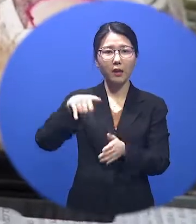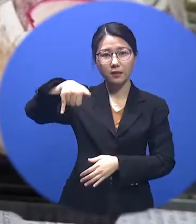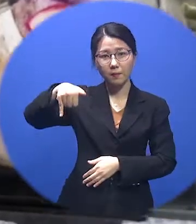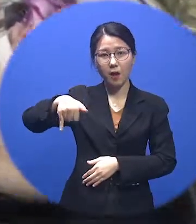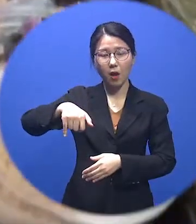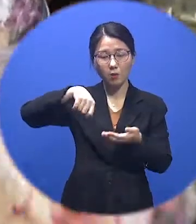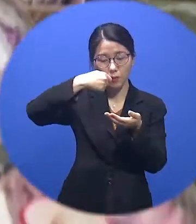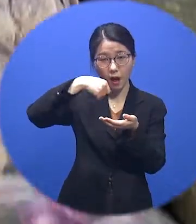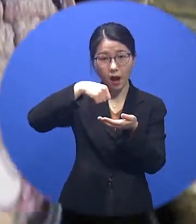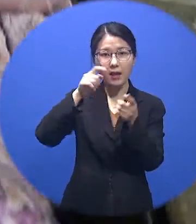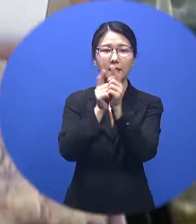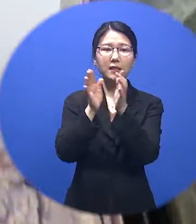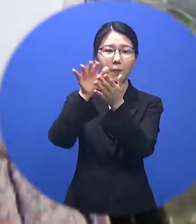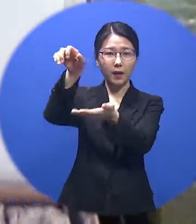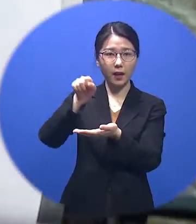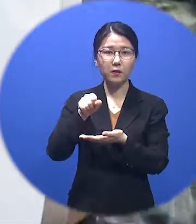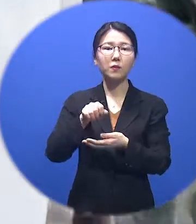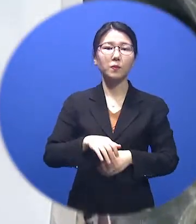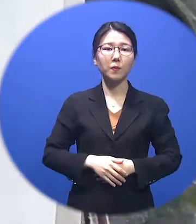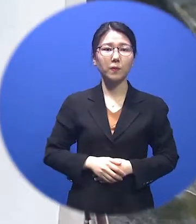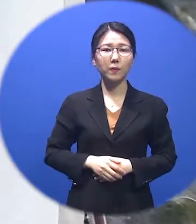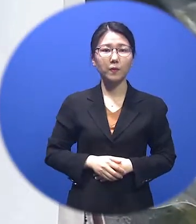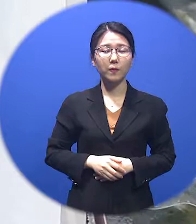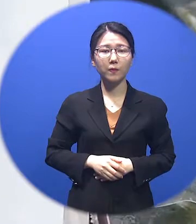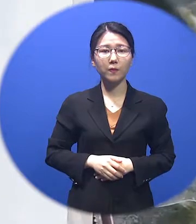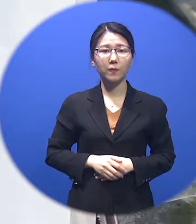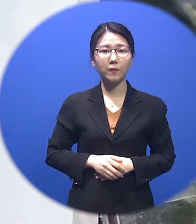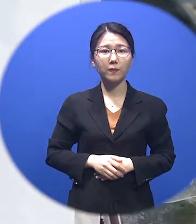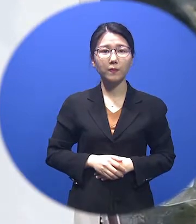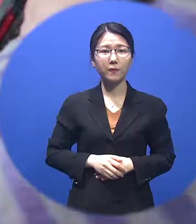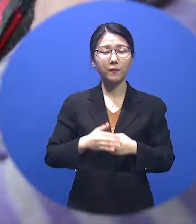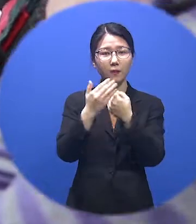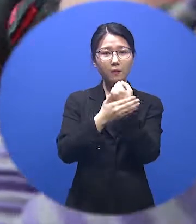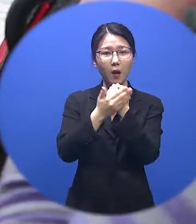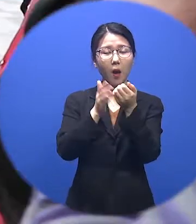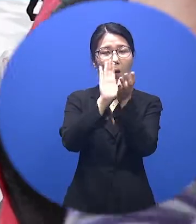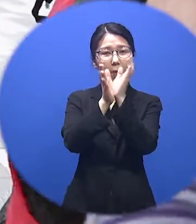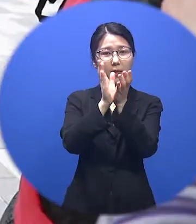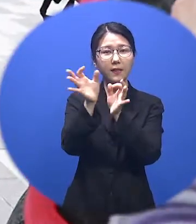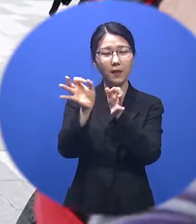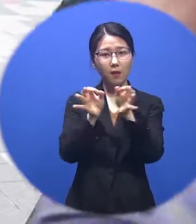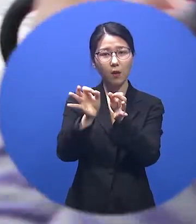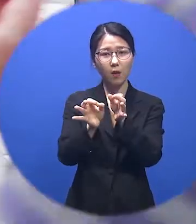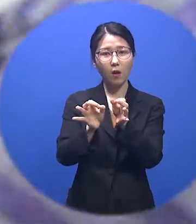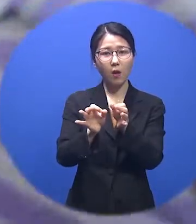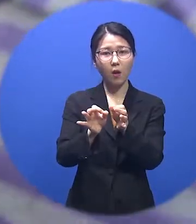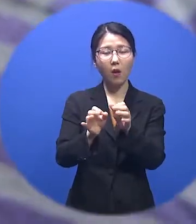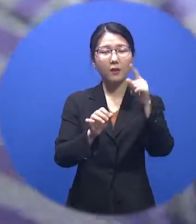그릇, 수저 등을 직접 준비해 오기도 했습니다. 은평 꽃피는 장터는